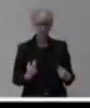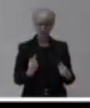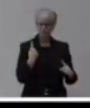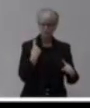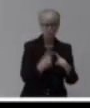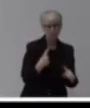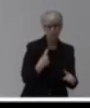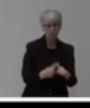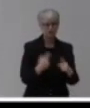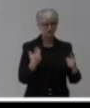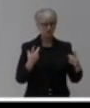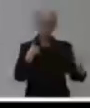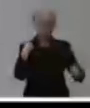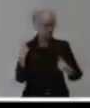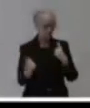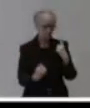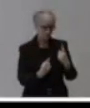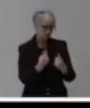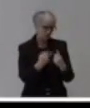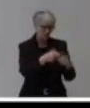positivamente la situazione complessa